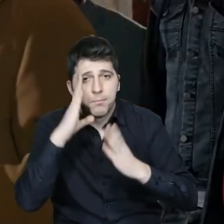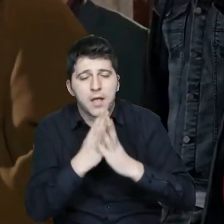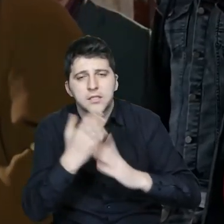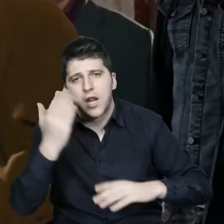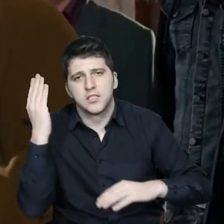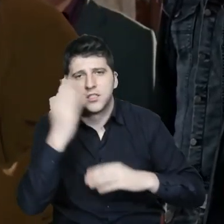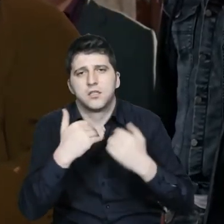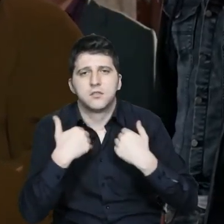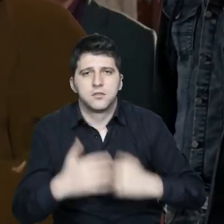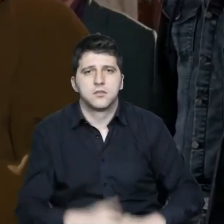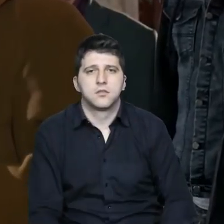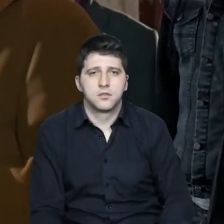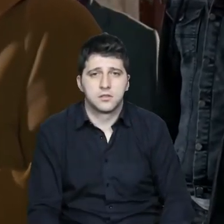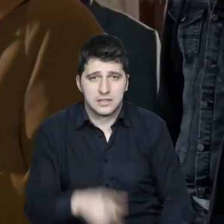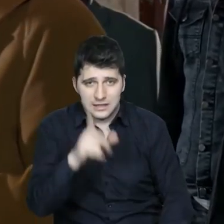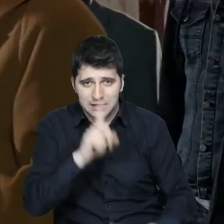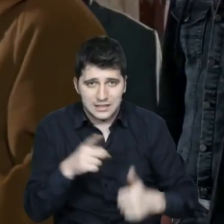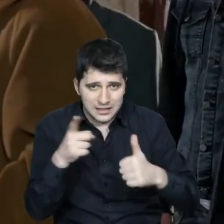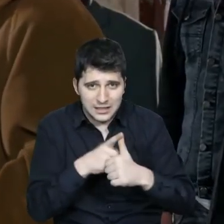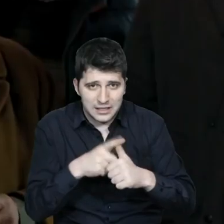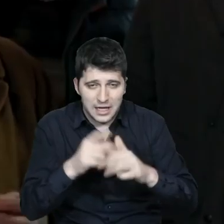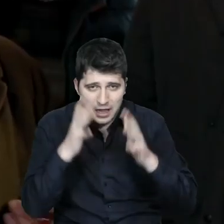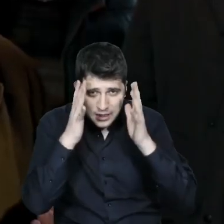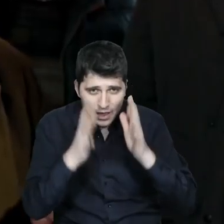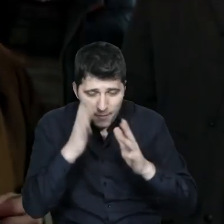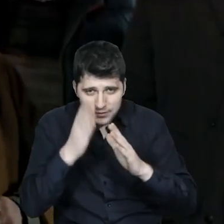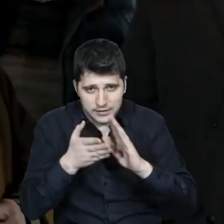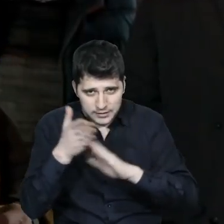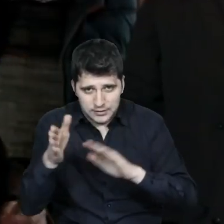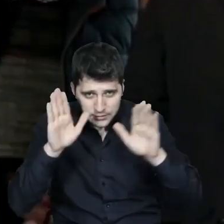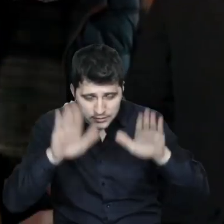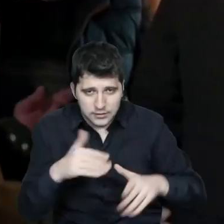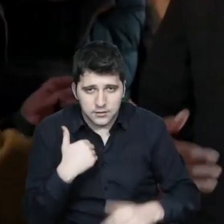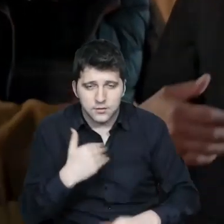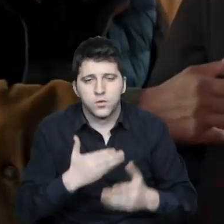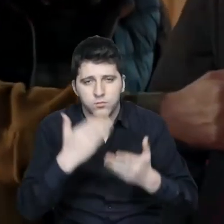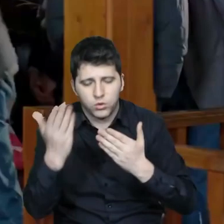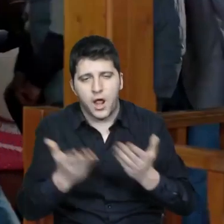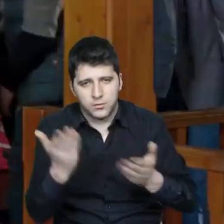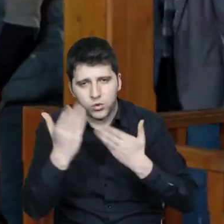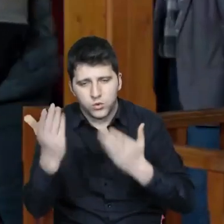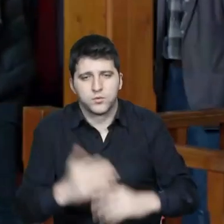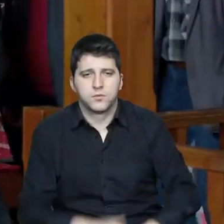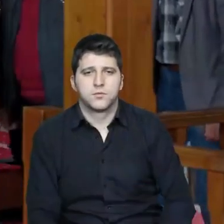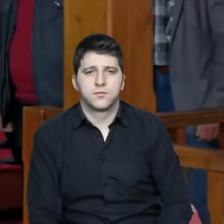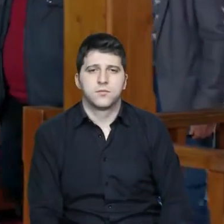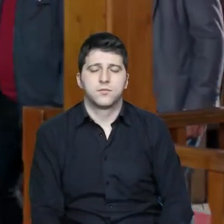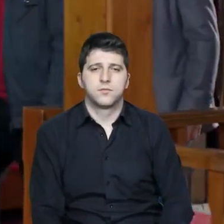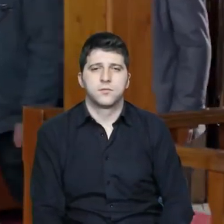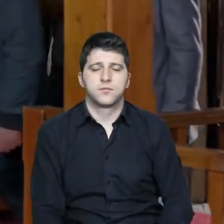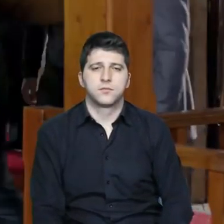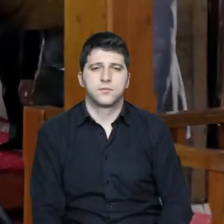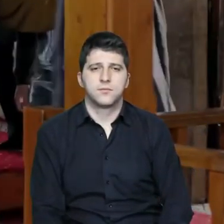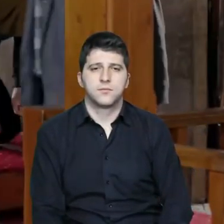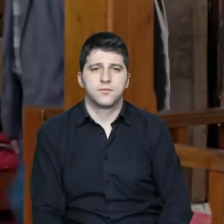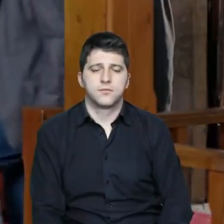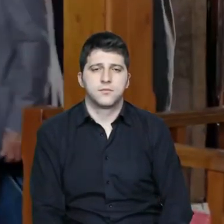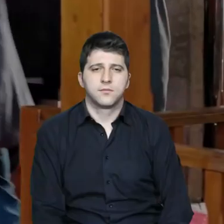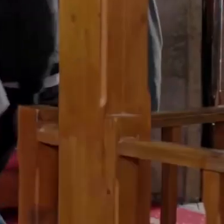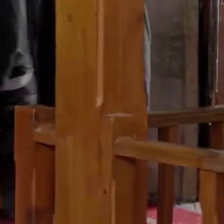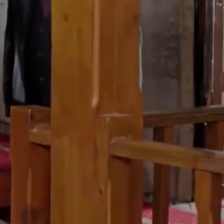gideceğiz. Öncelikle namazımızı eda edelim. Buyur hadi buyur. Çiçekler girişteki ahşap